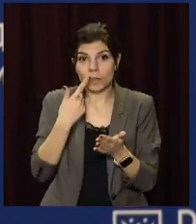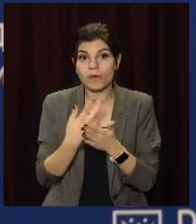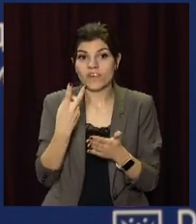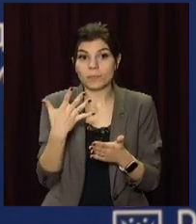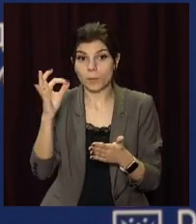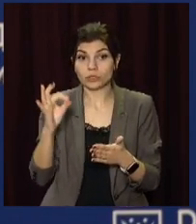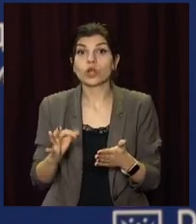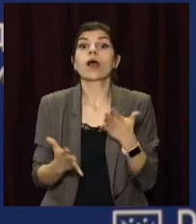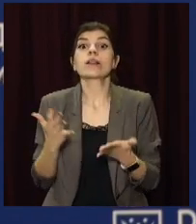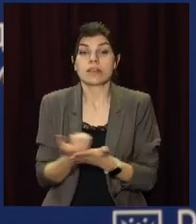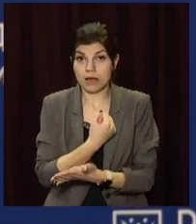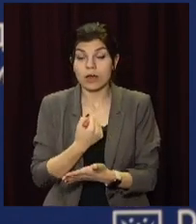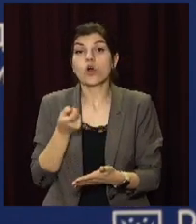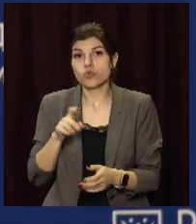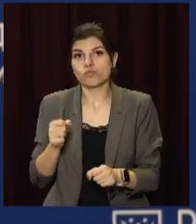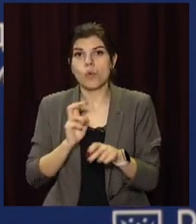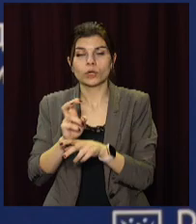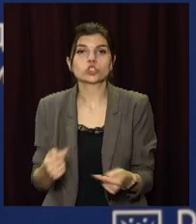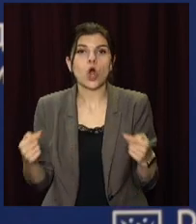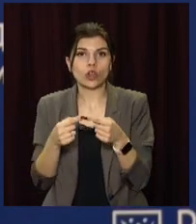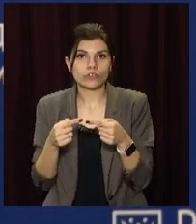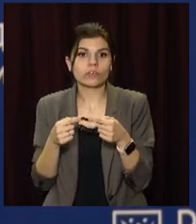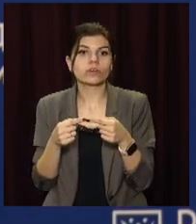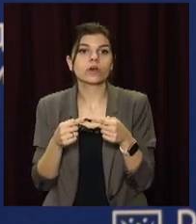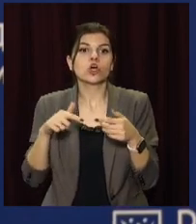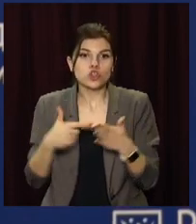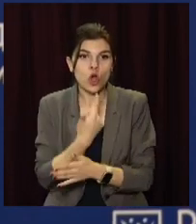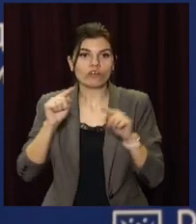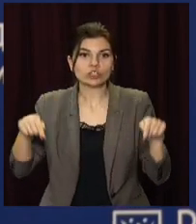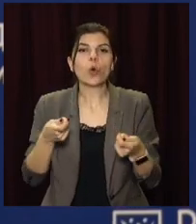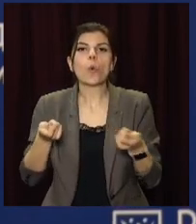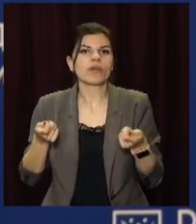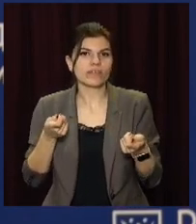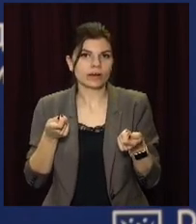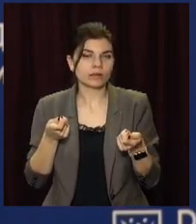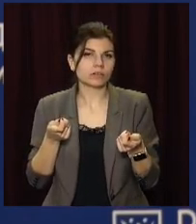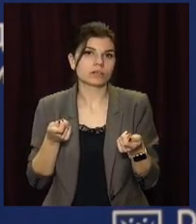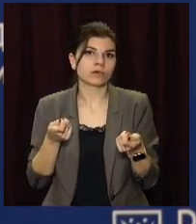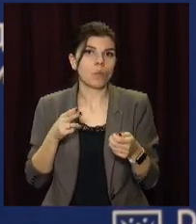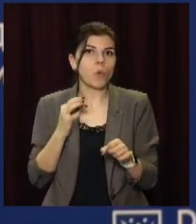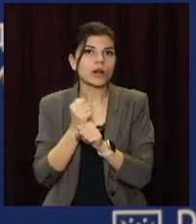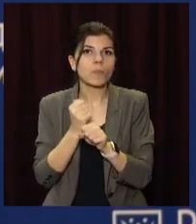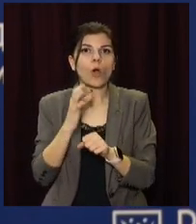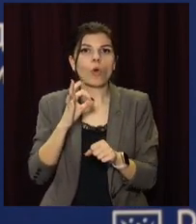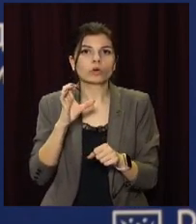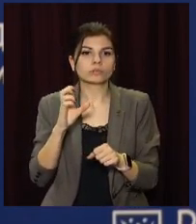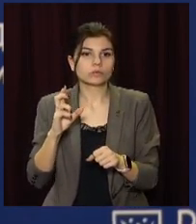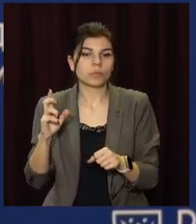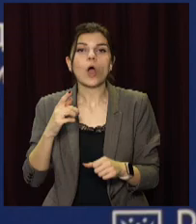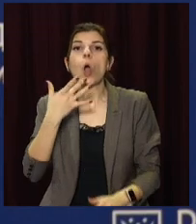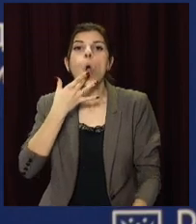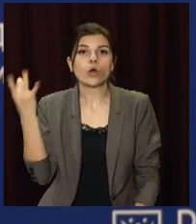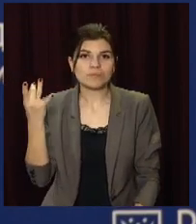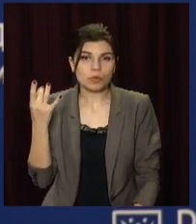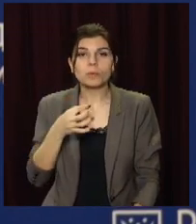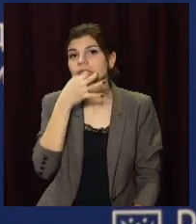25%, може прийти в відповідальне внову створене управління по роботі з ОСНД госполкома,